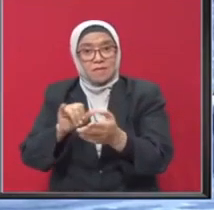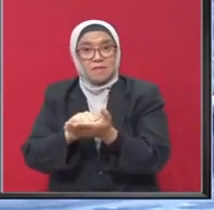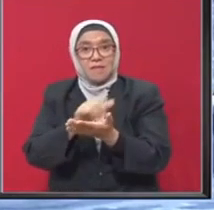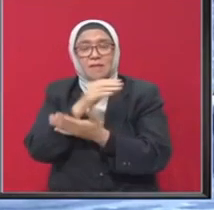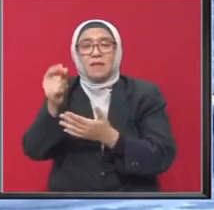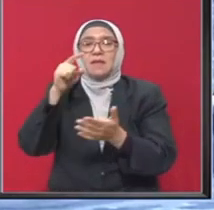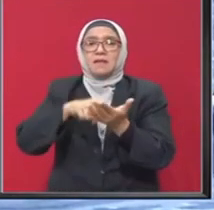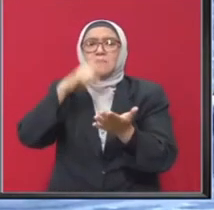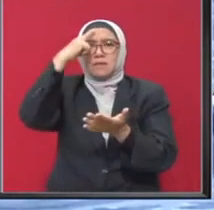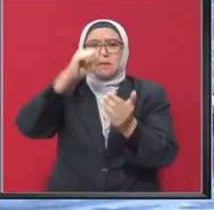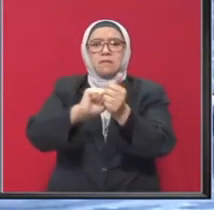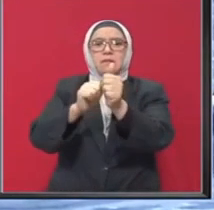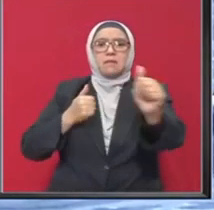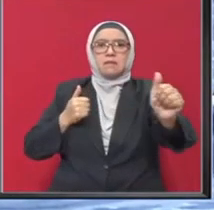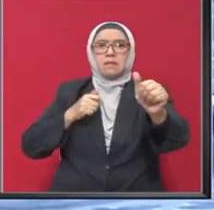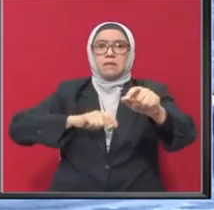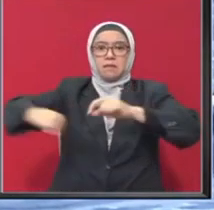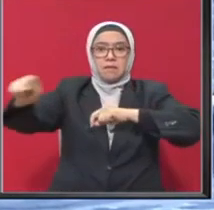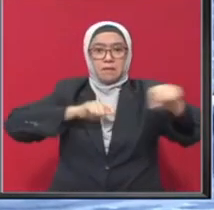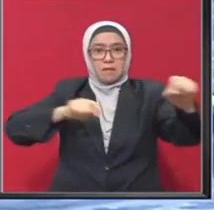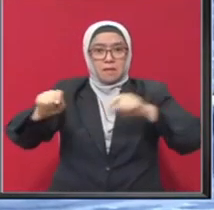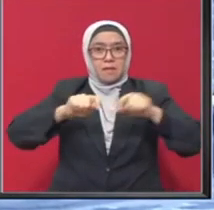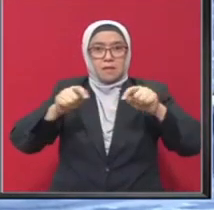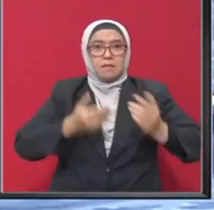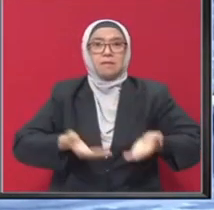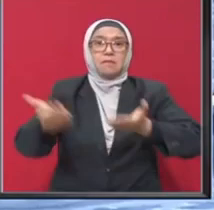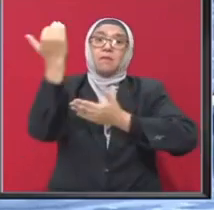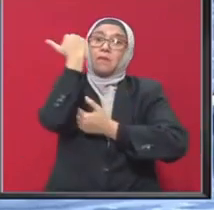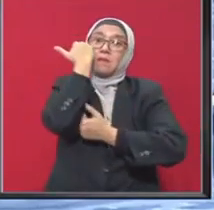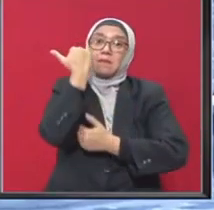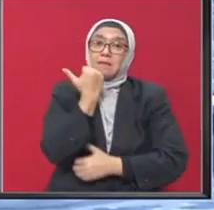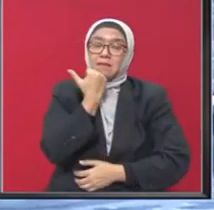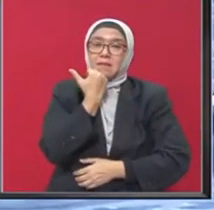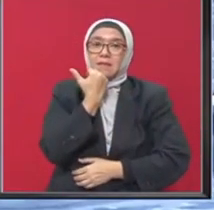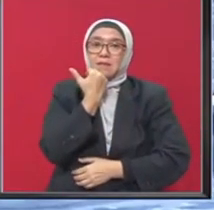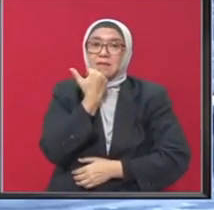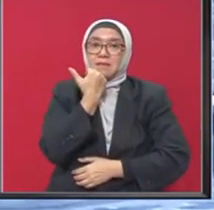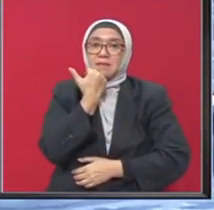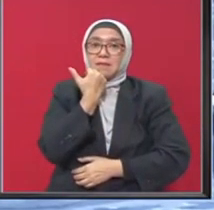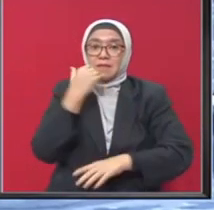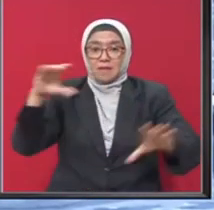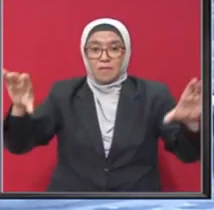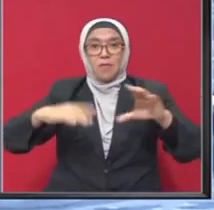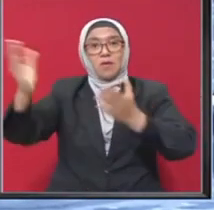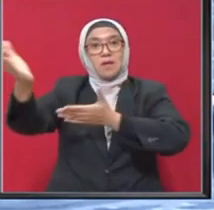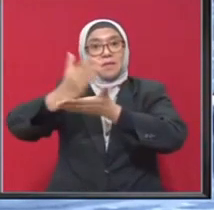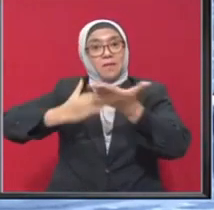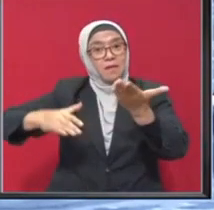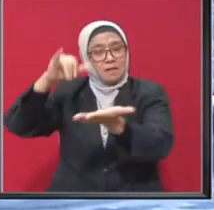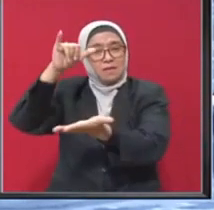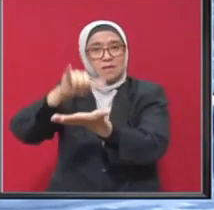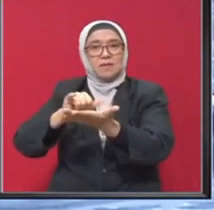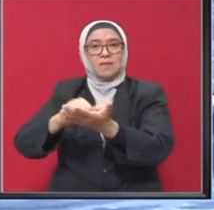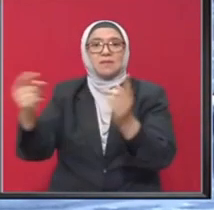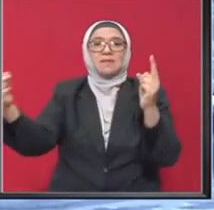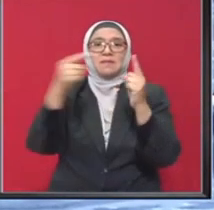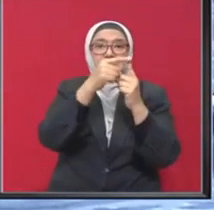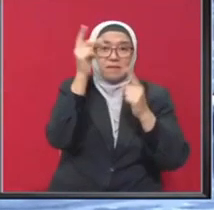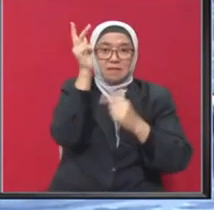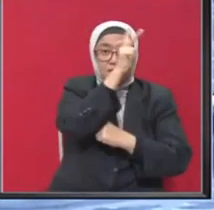daripada tindakan-tindakan simbol undang-undang diambil oleh pihak yang berkenaan terhadap pihak